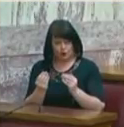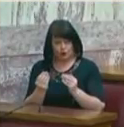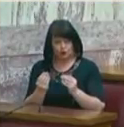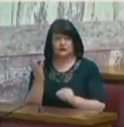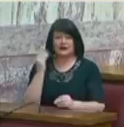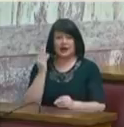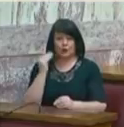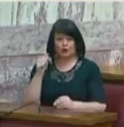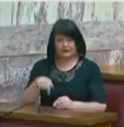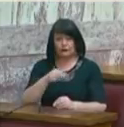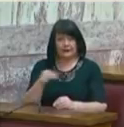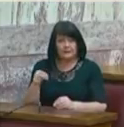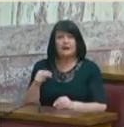αυτό,